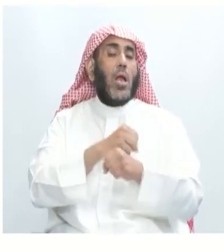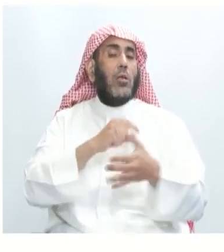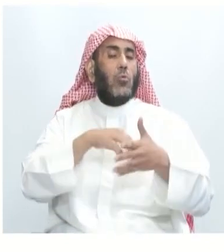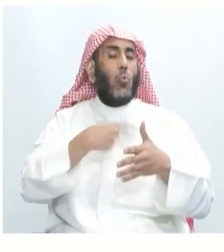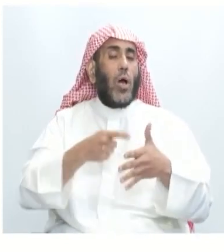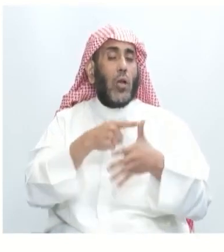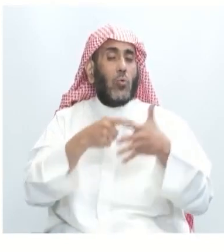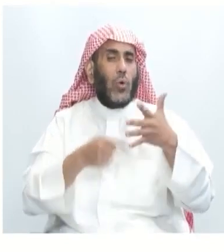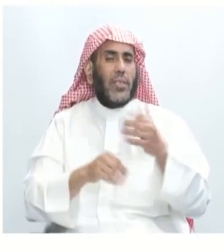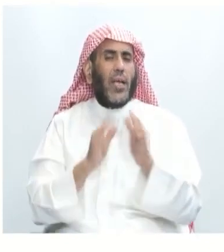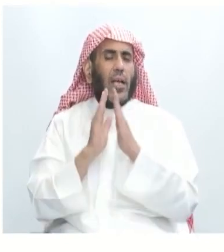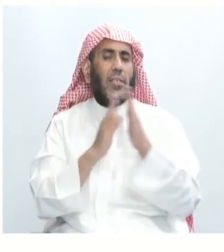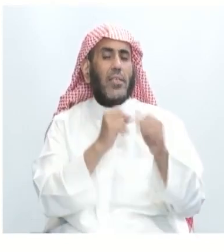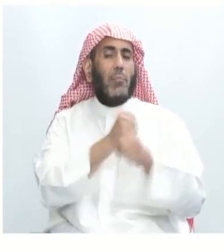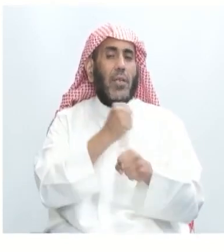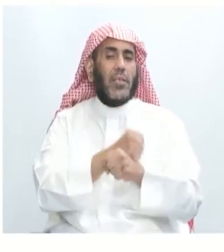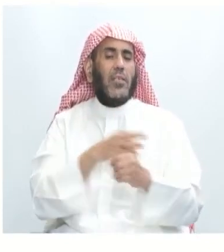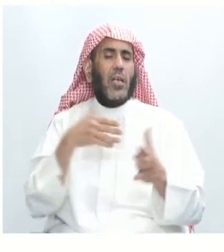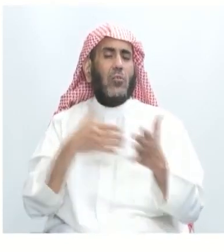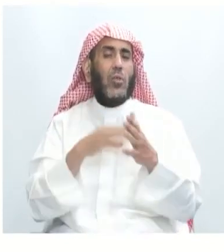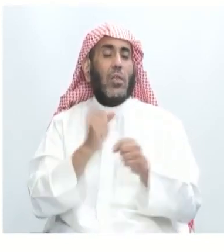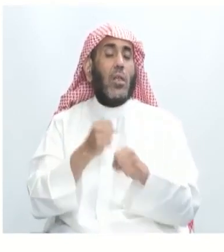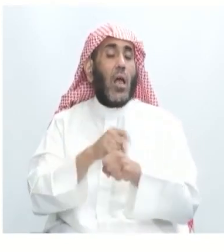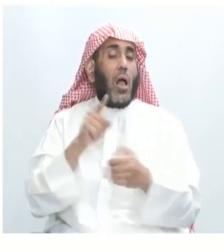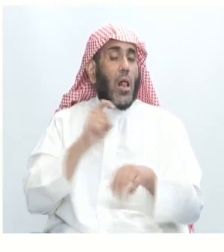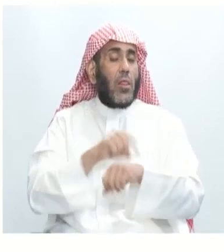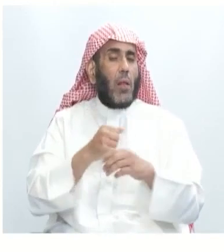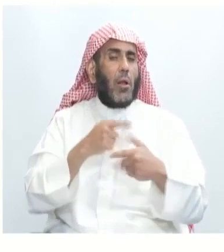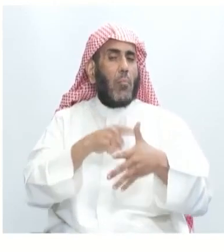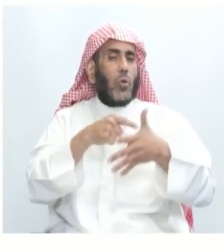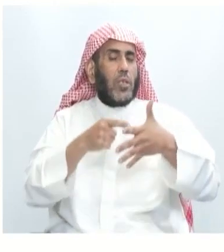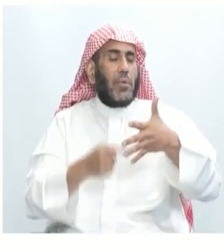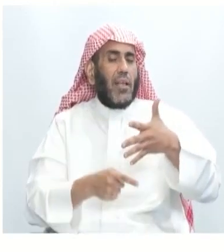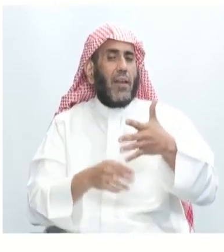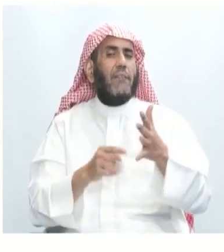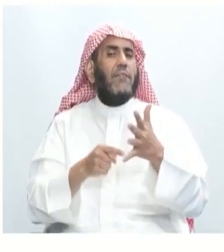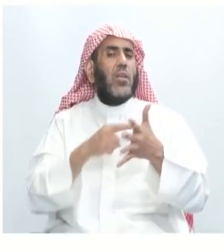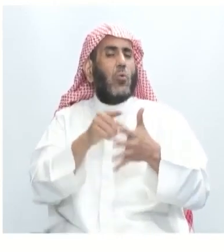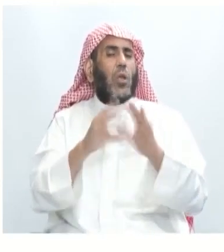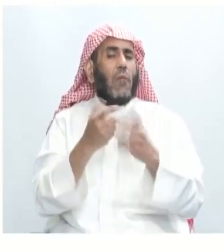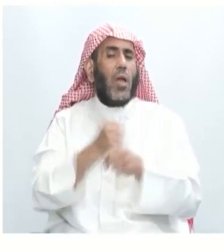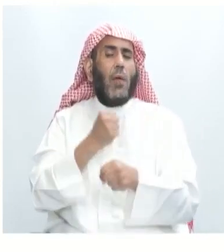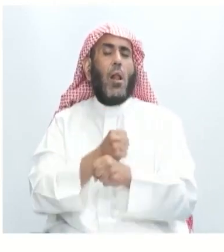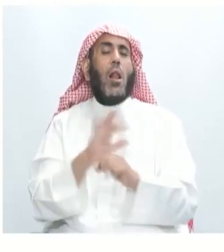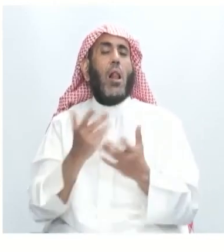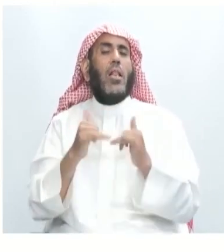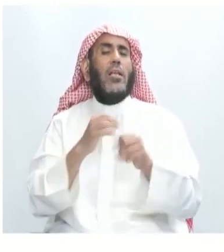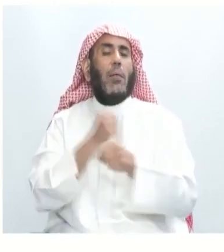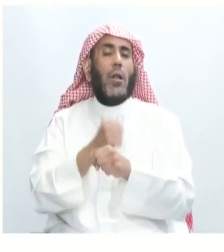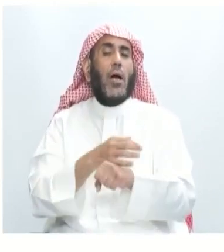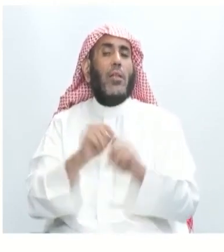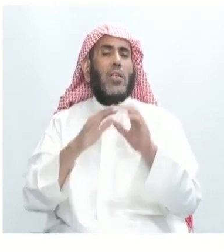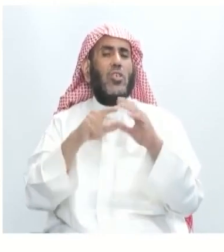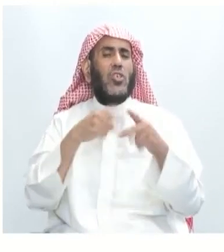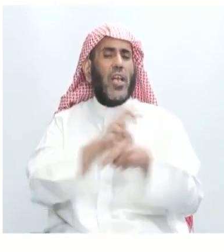العمليات والخطوات هنا حدد العمليات التي تحدث في اثناء العمل مرتبه في خطوات كيف يعمل وطريقه عمله هذا الجهاز